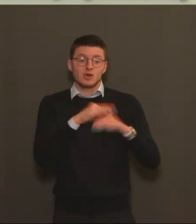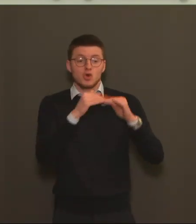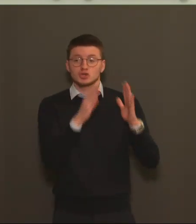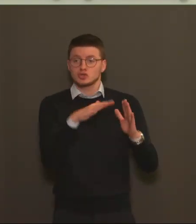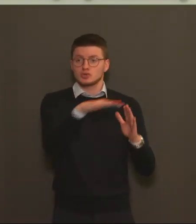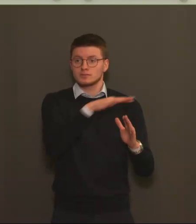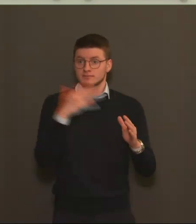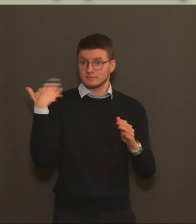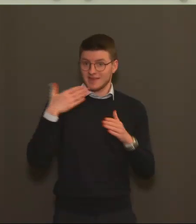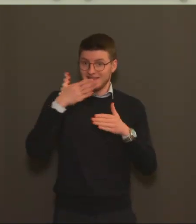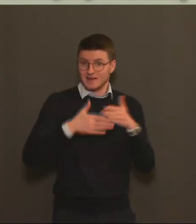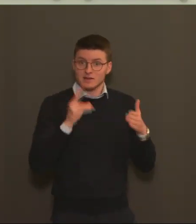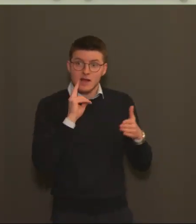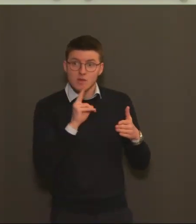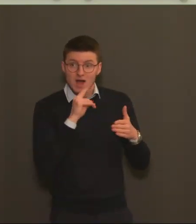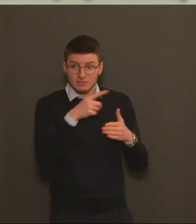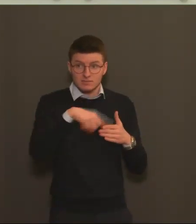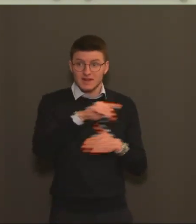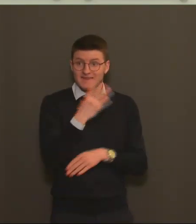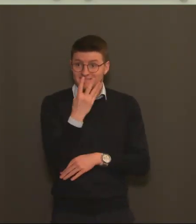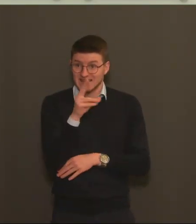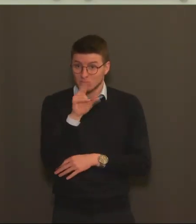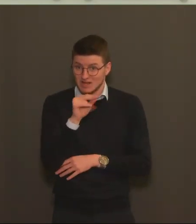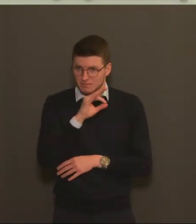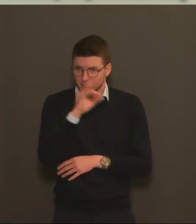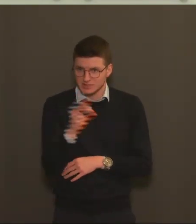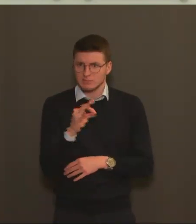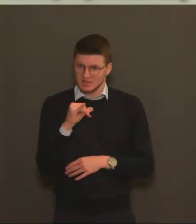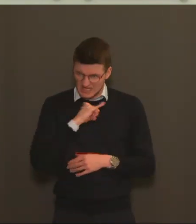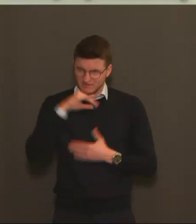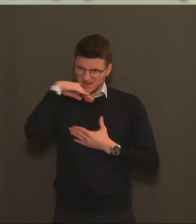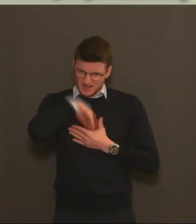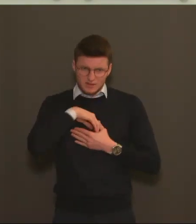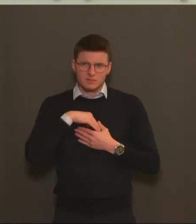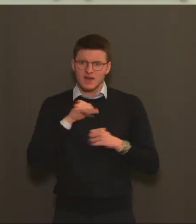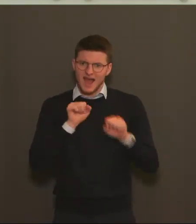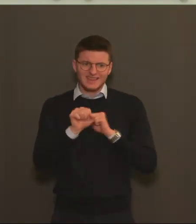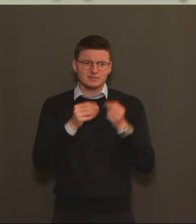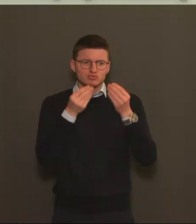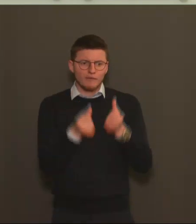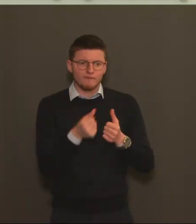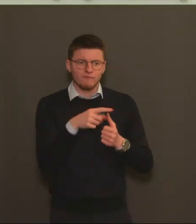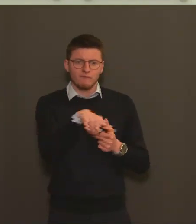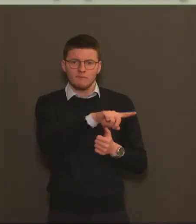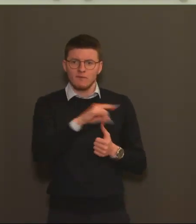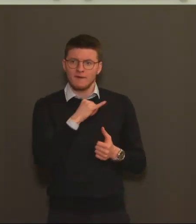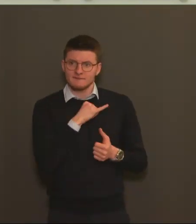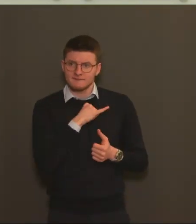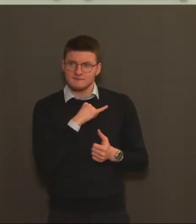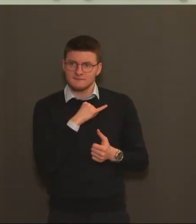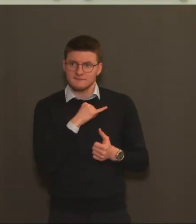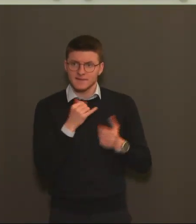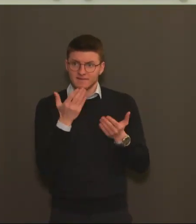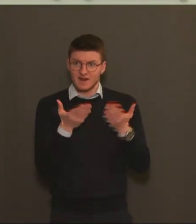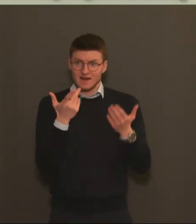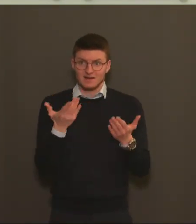24% antilichamen tegen het coronavirus. Ter vergelijking in september, en dat is voor de tweede golf,